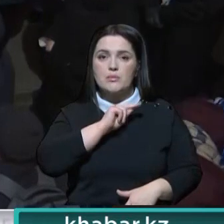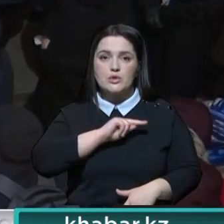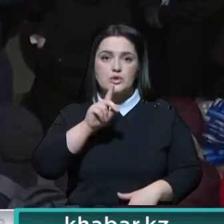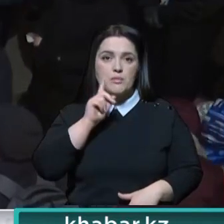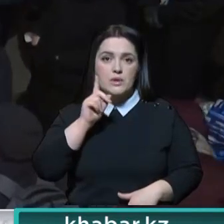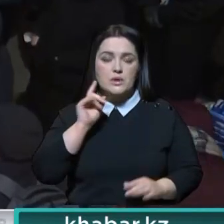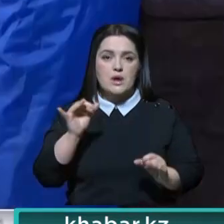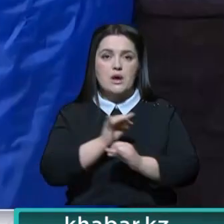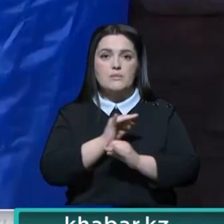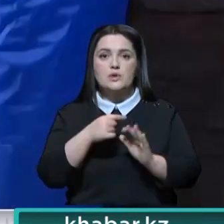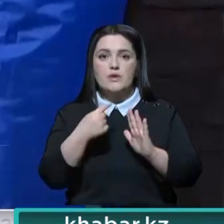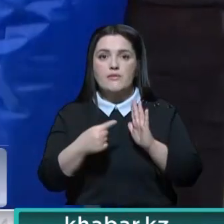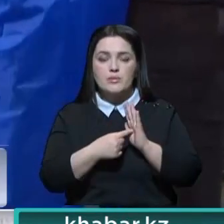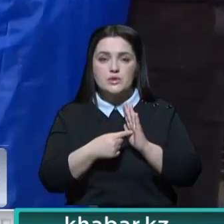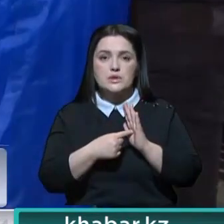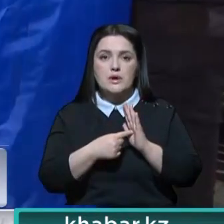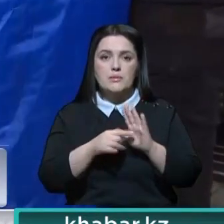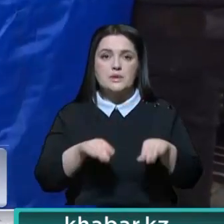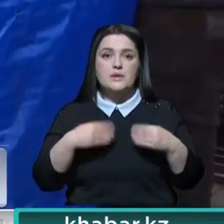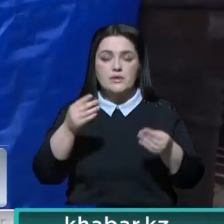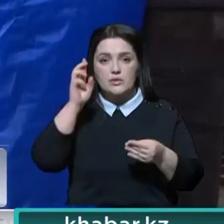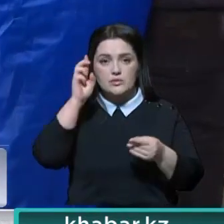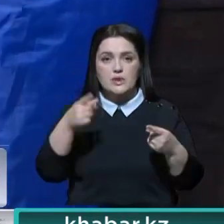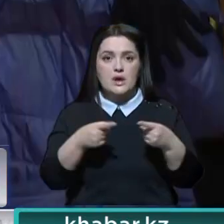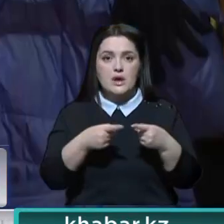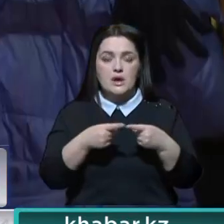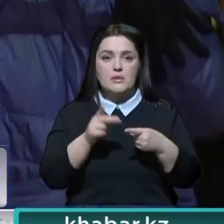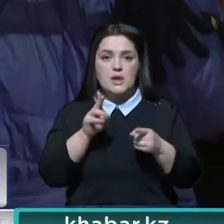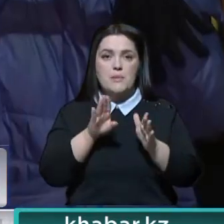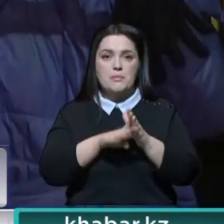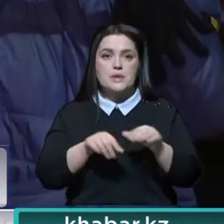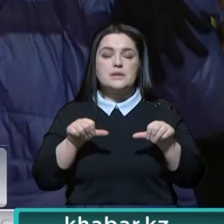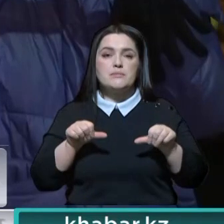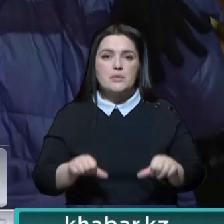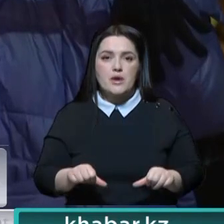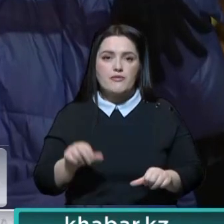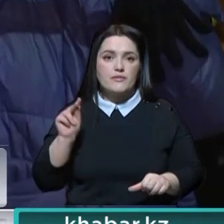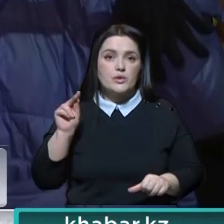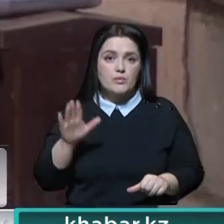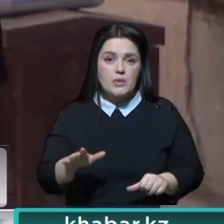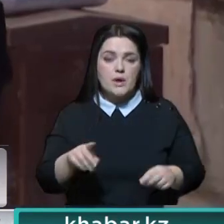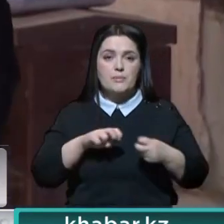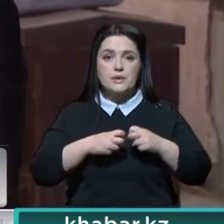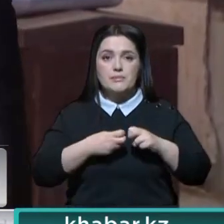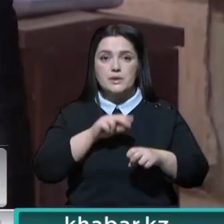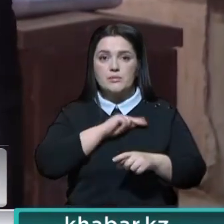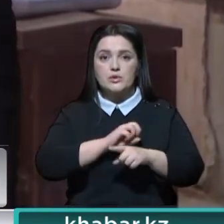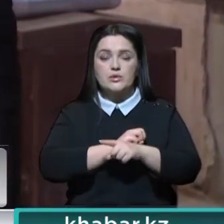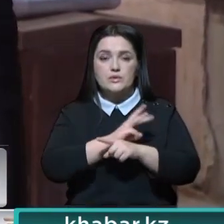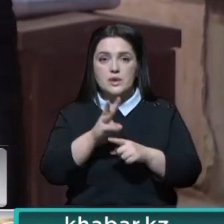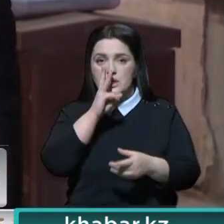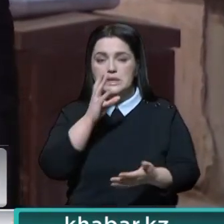и работающие молодежь. Обсуждались вопросы предоставления государством арендного жилья без права выкупа, а также